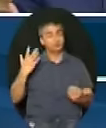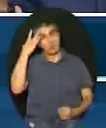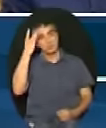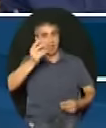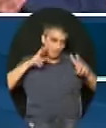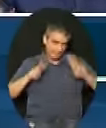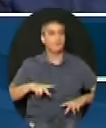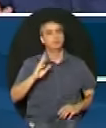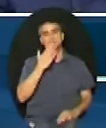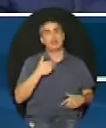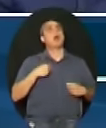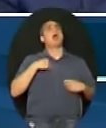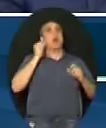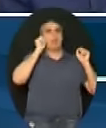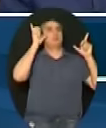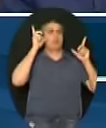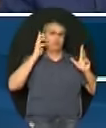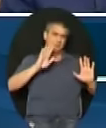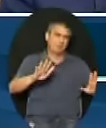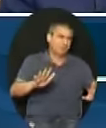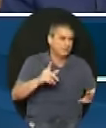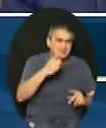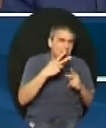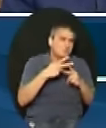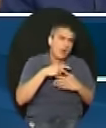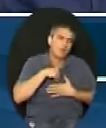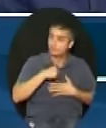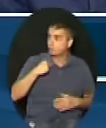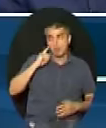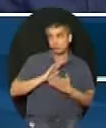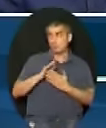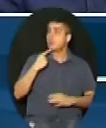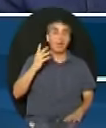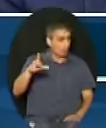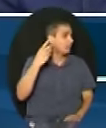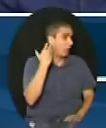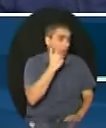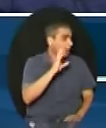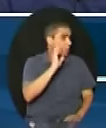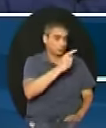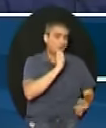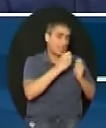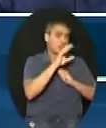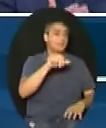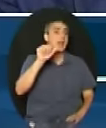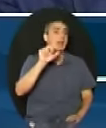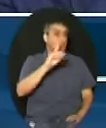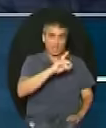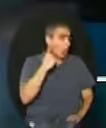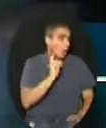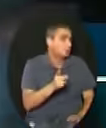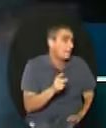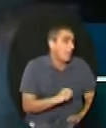טראומטי, ואז הישראלים יתעוררו. חברים, זו מחלת לא נפש. לא שמעתי אותו אומר. אז תקשיב, חבל שלא הקשבת לרעיון עם אילנה דיין. אתה לא שמעת,